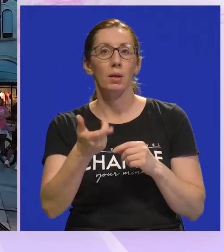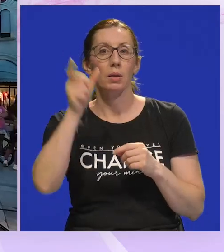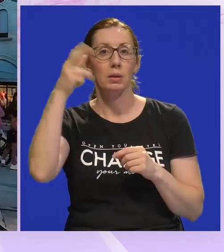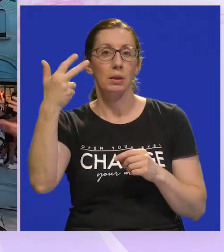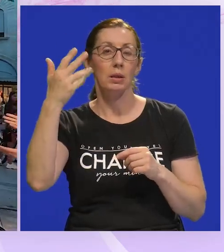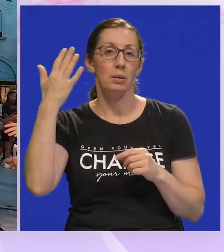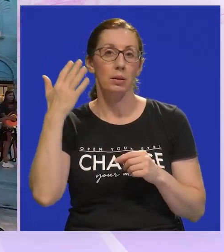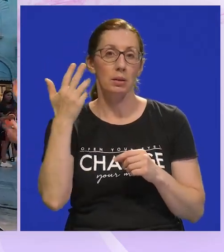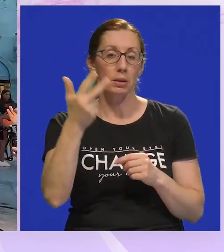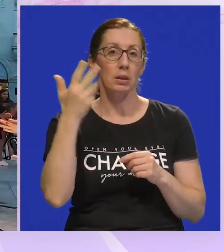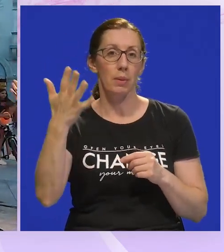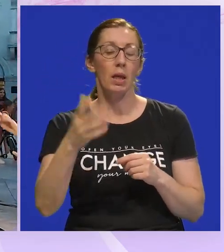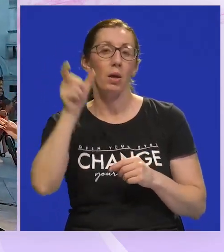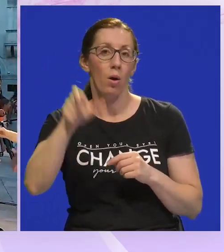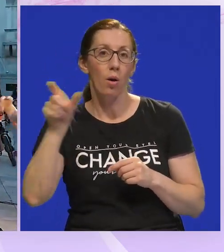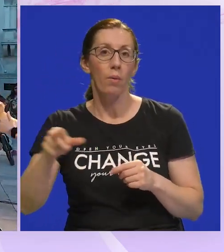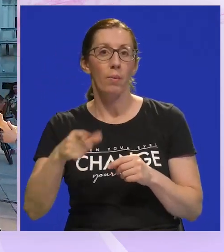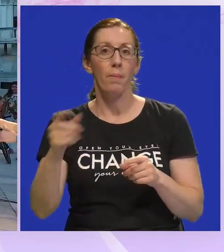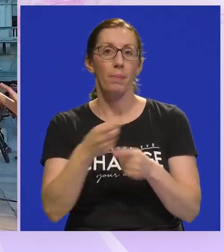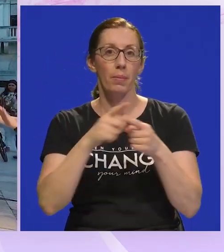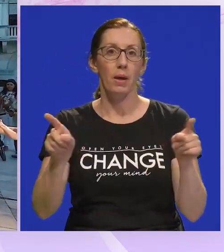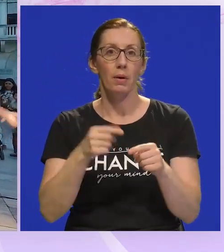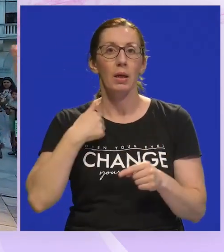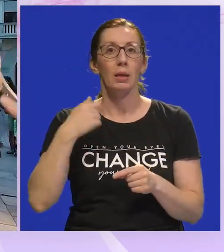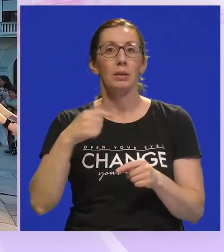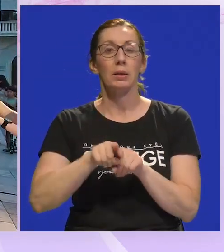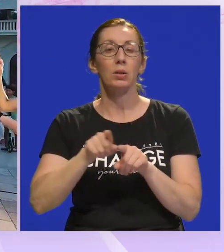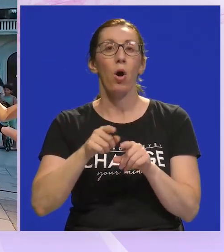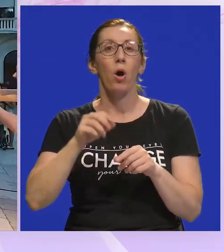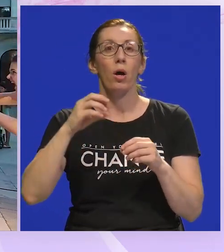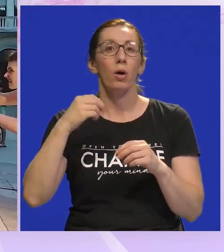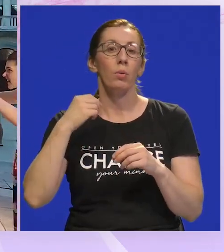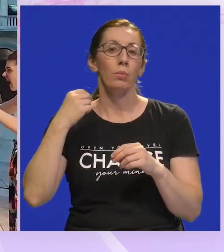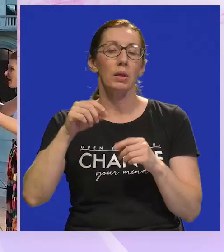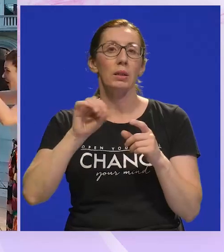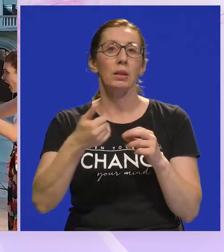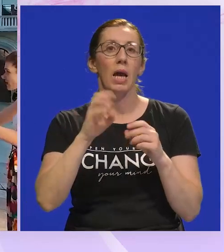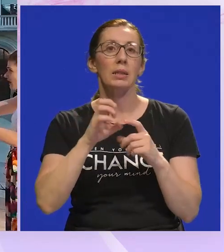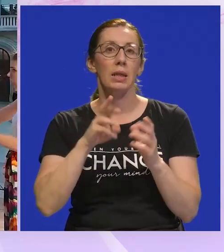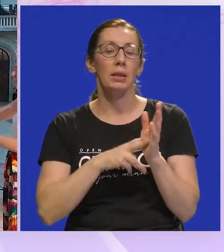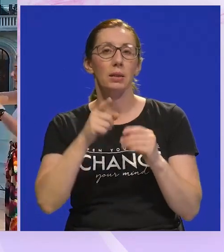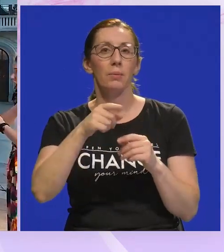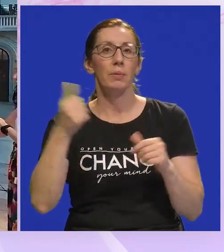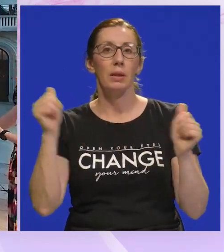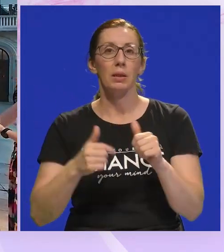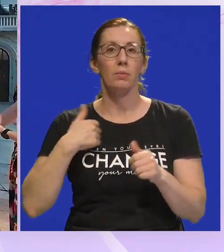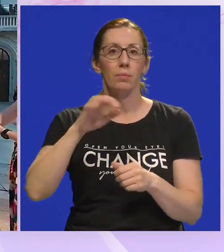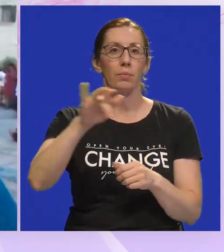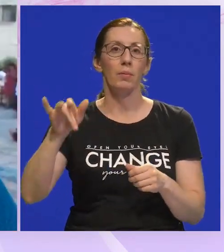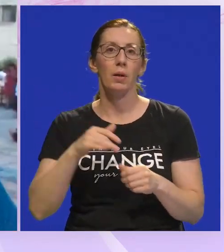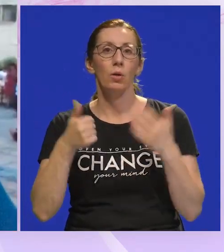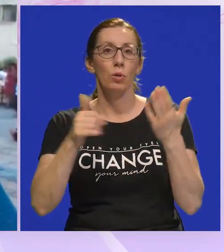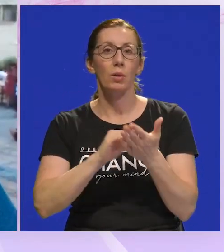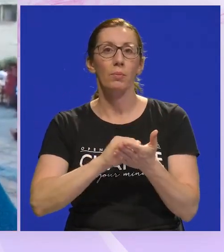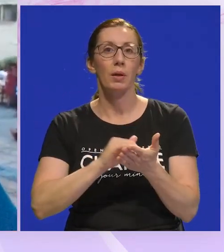trenutno broji 35 aktivnih članova, a na jesen računaju na nove snage. Nastupaju uglavnom po Istri. Imamo